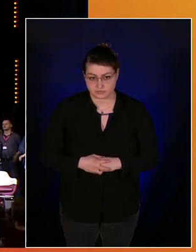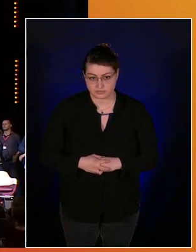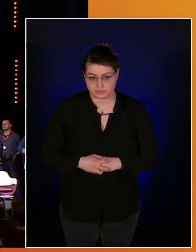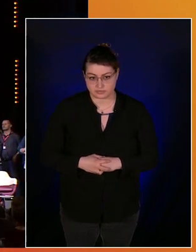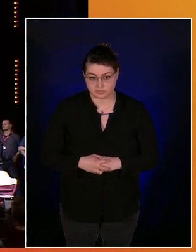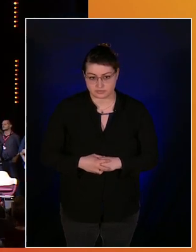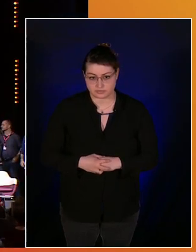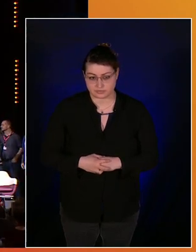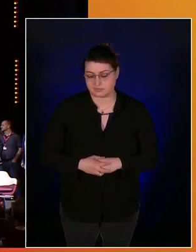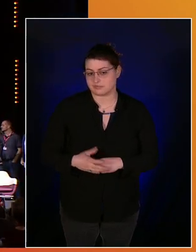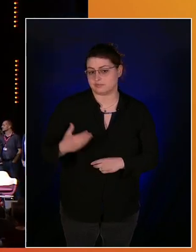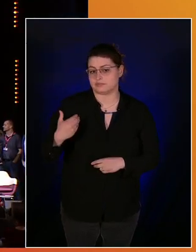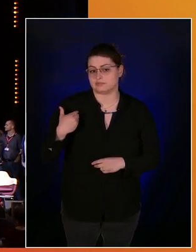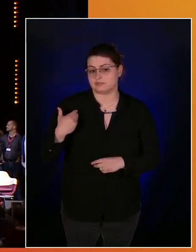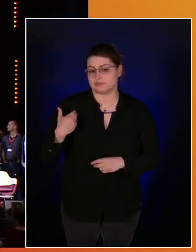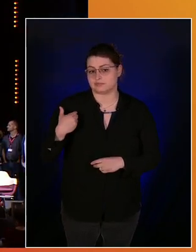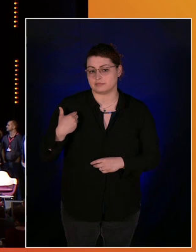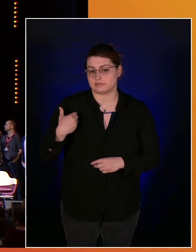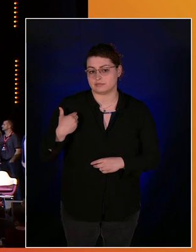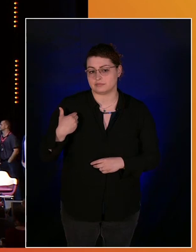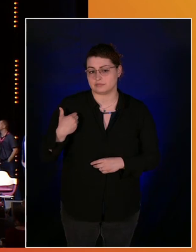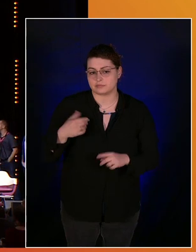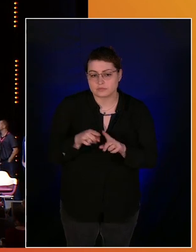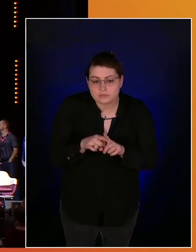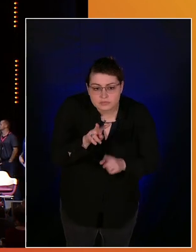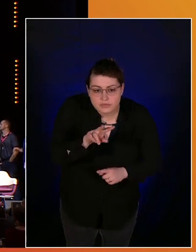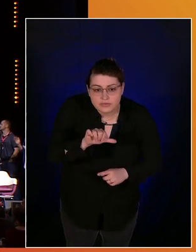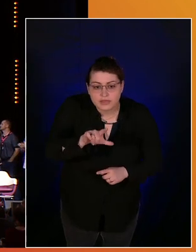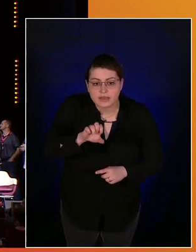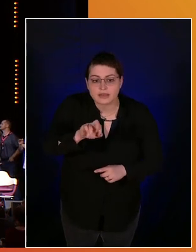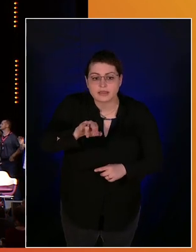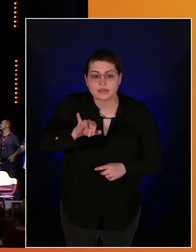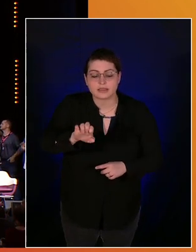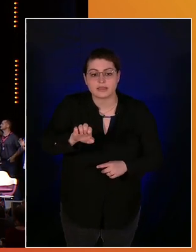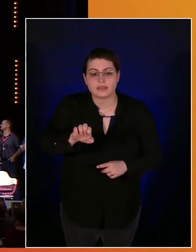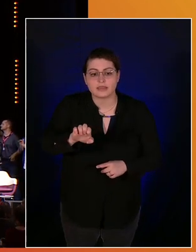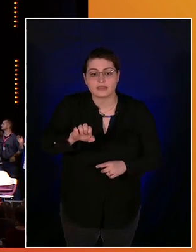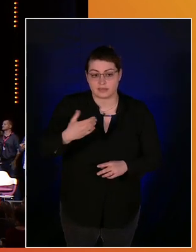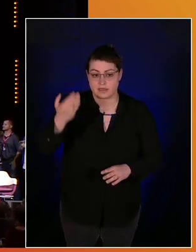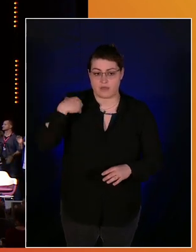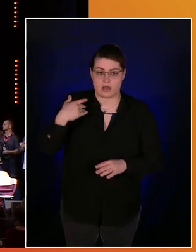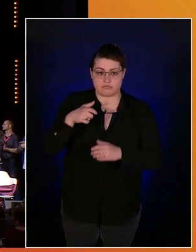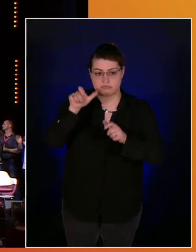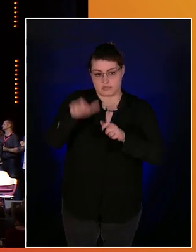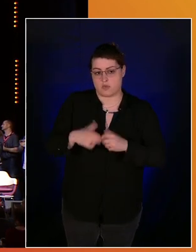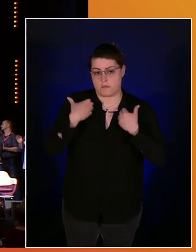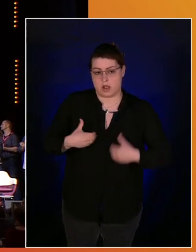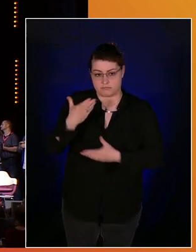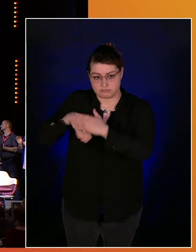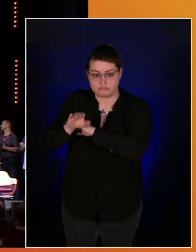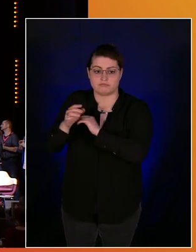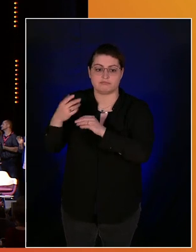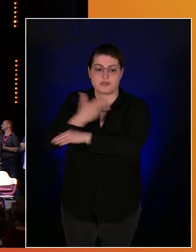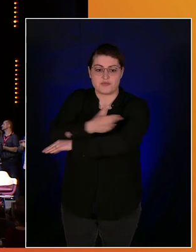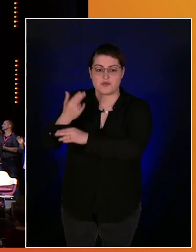On salue également, mais elle est toujours à la direction confédérale, Nathalie Verdeil. Approche-toi, Nathalie, qui était membre du bureau confédéral. Un